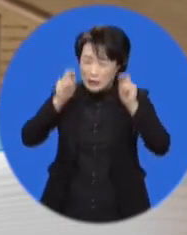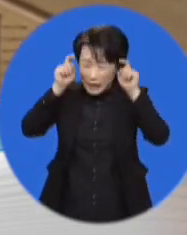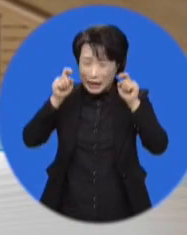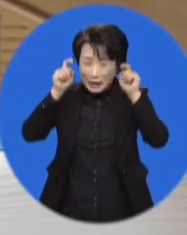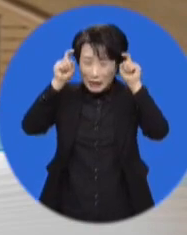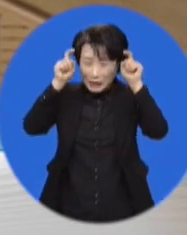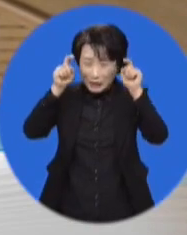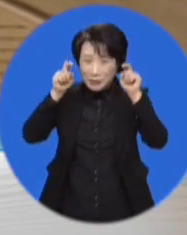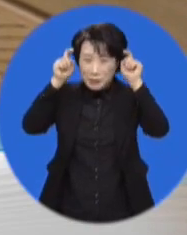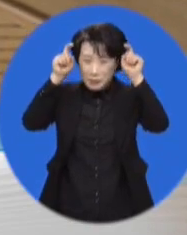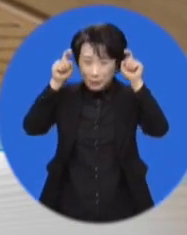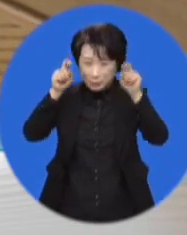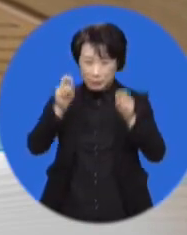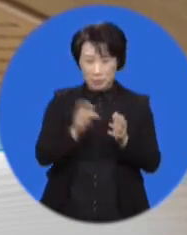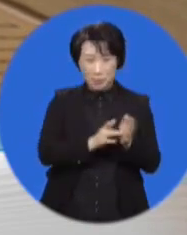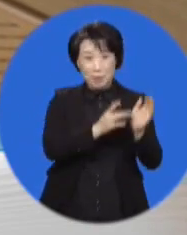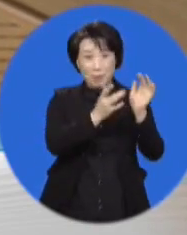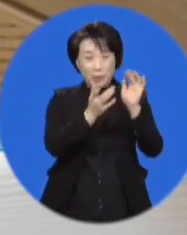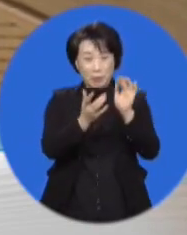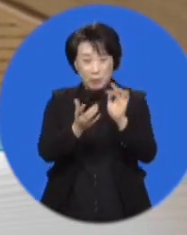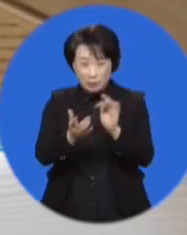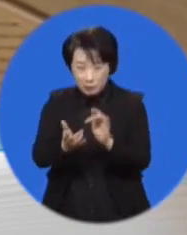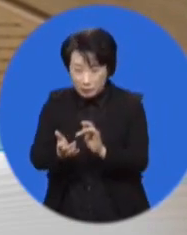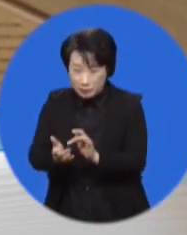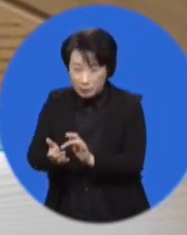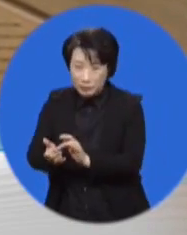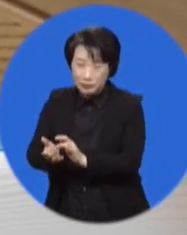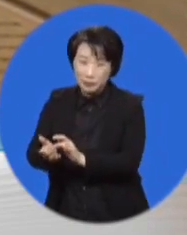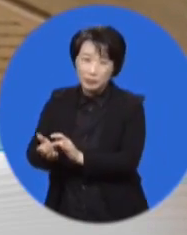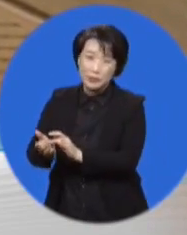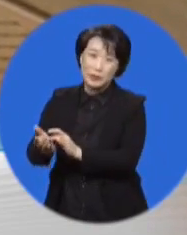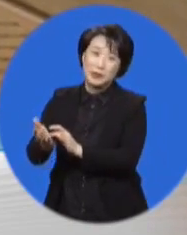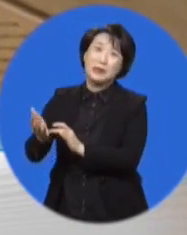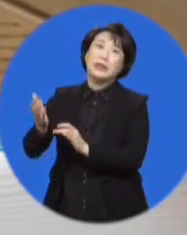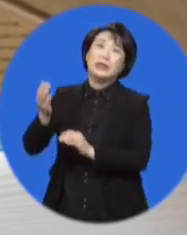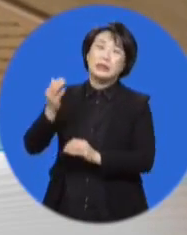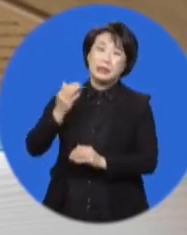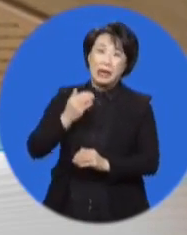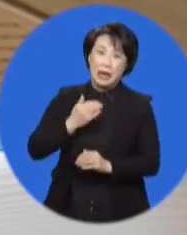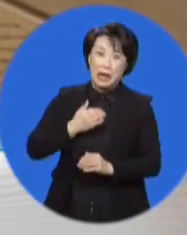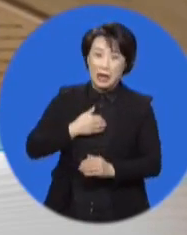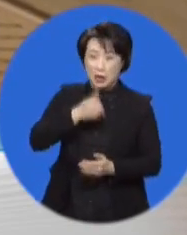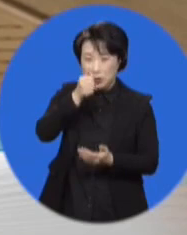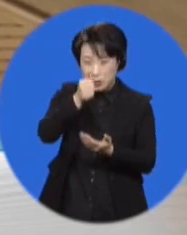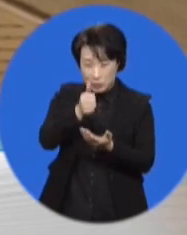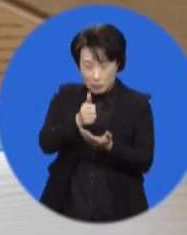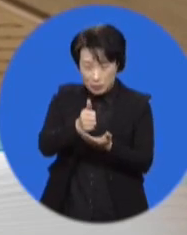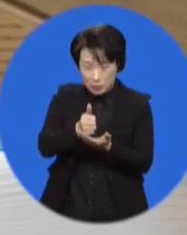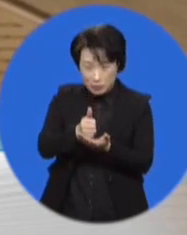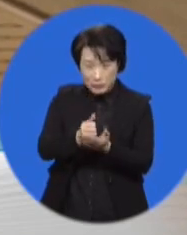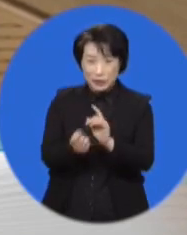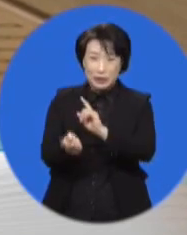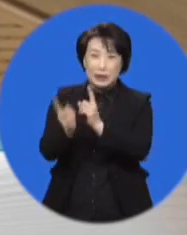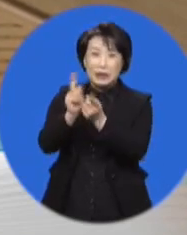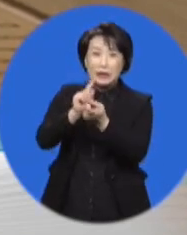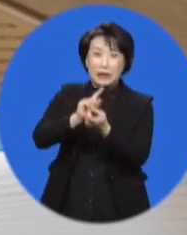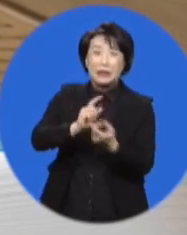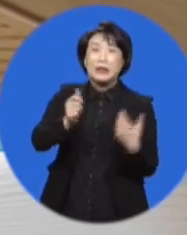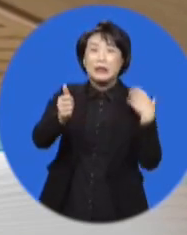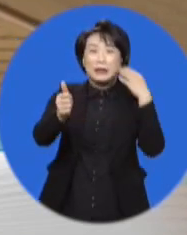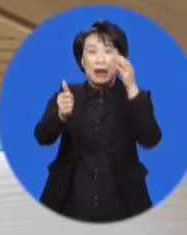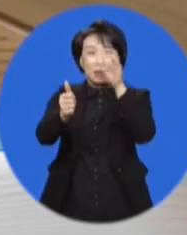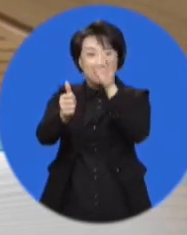어린 양 예수 내 죄를